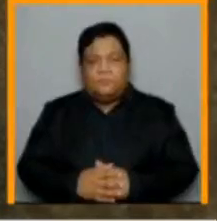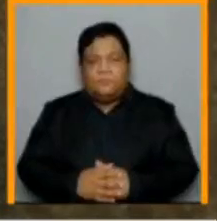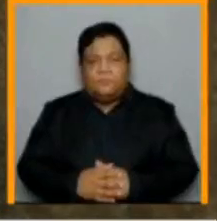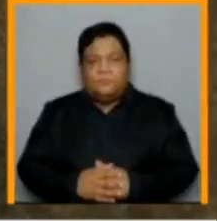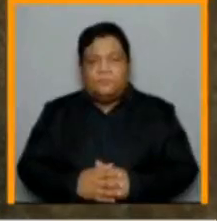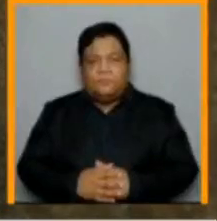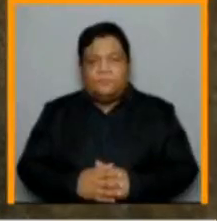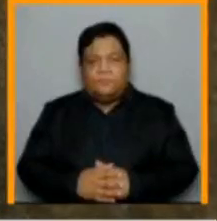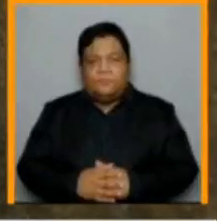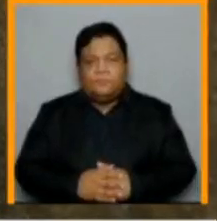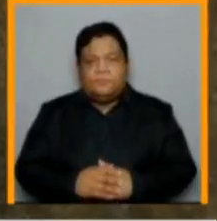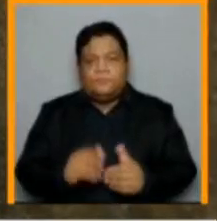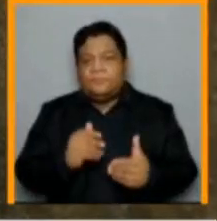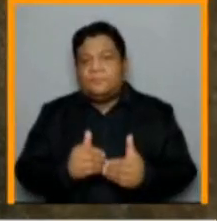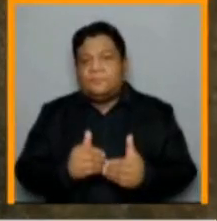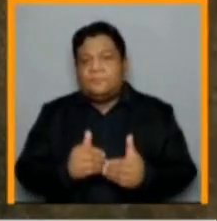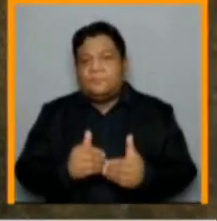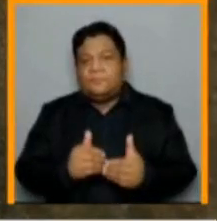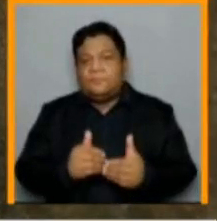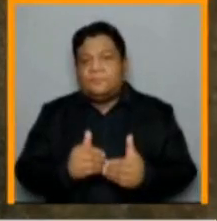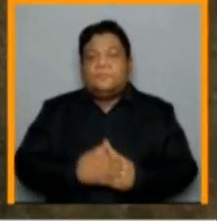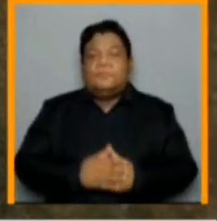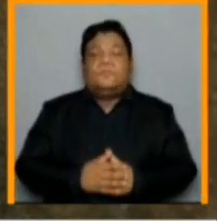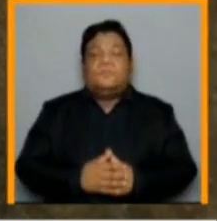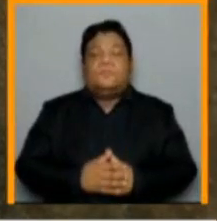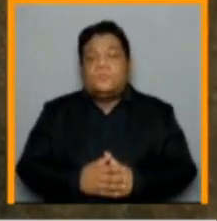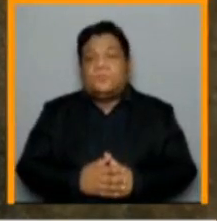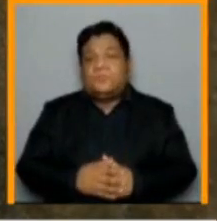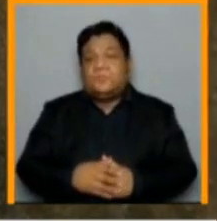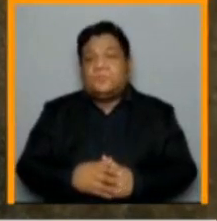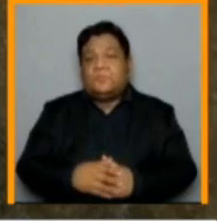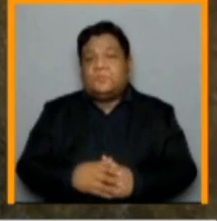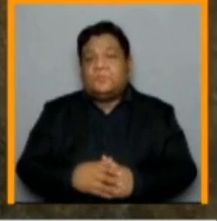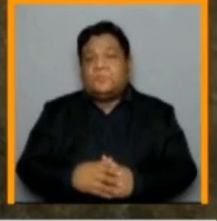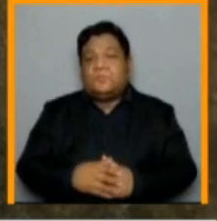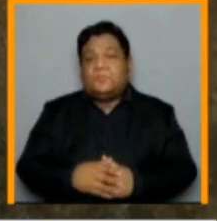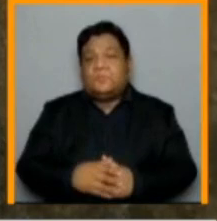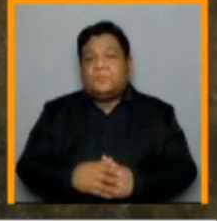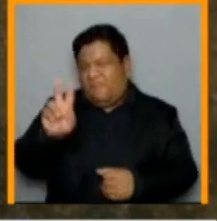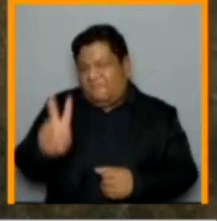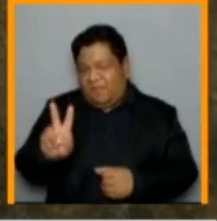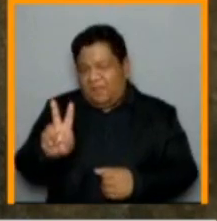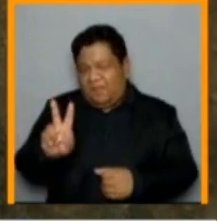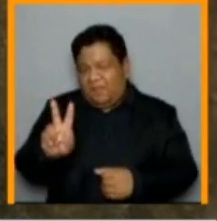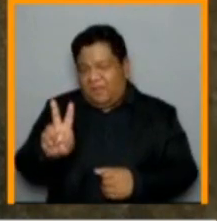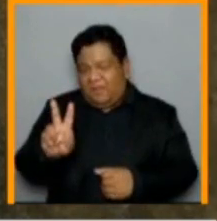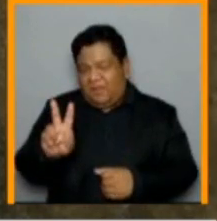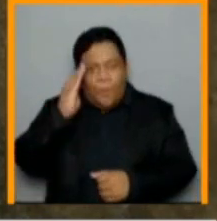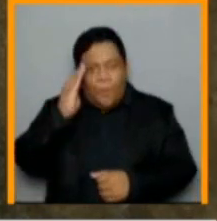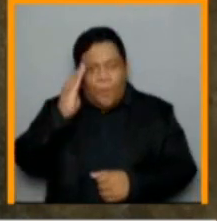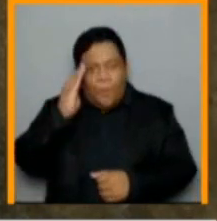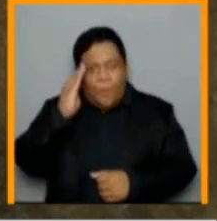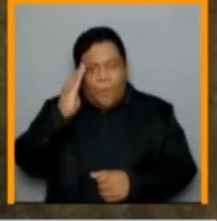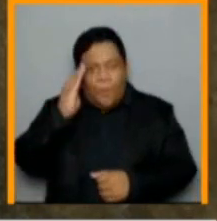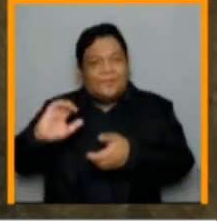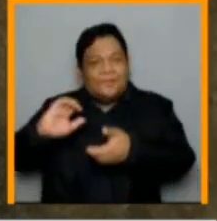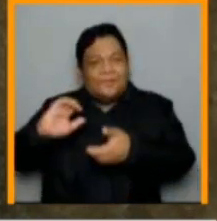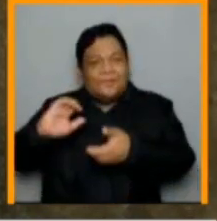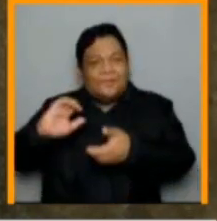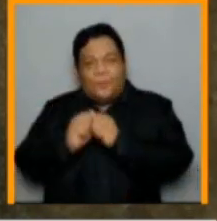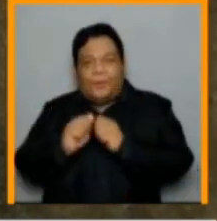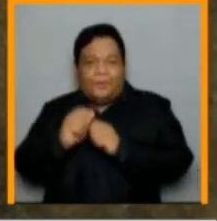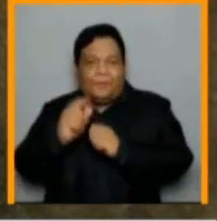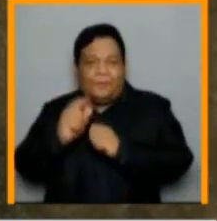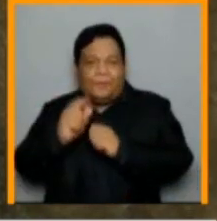Pumirma ng Kasunduan, ang PPCRV o Parish Pastoral Council for Responsible Voting at AMA Education System para sa isang